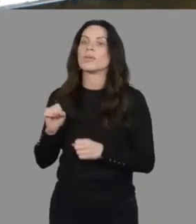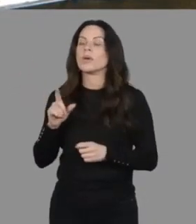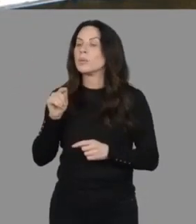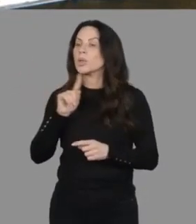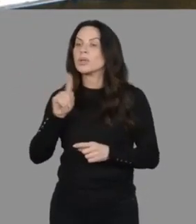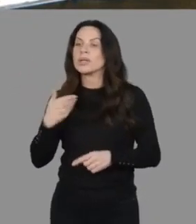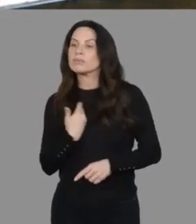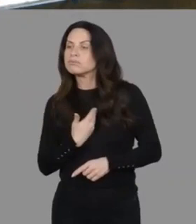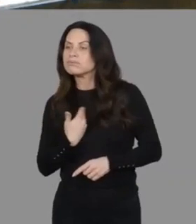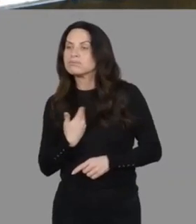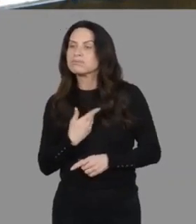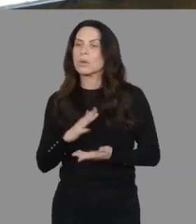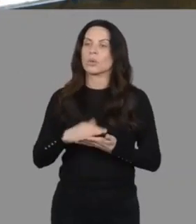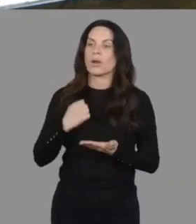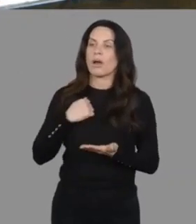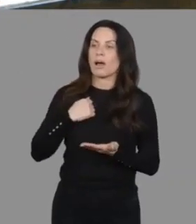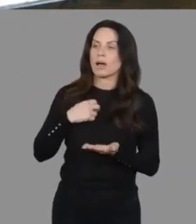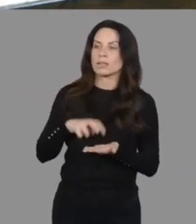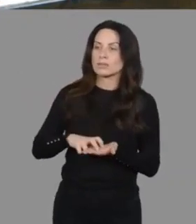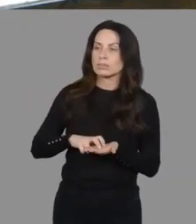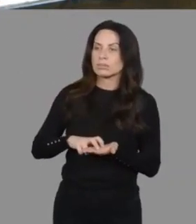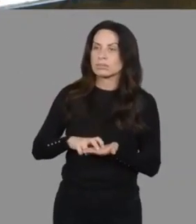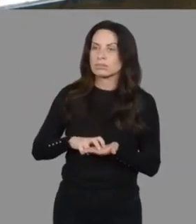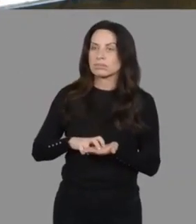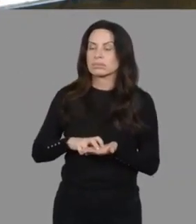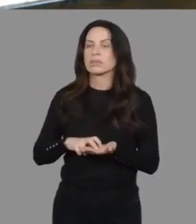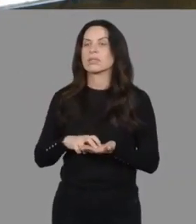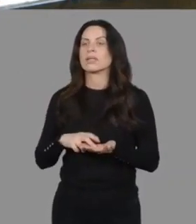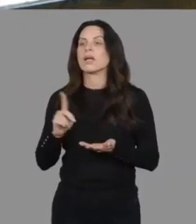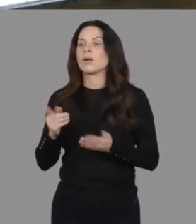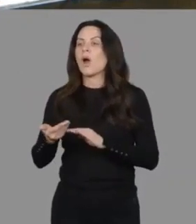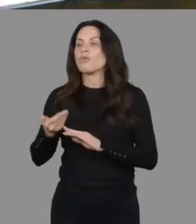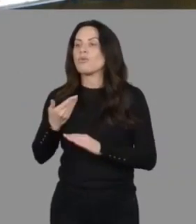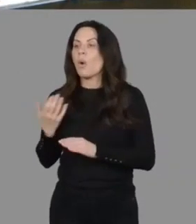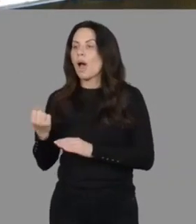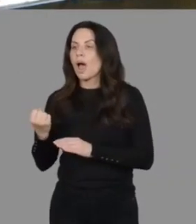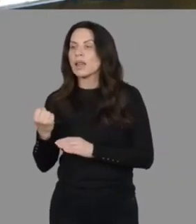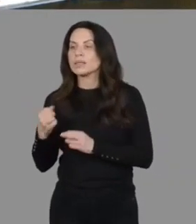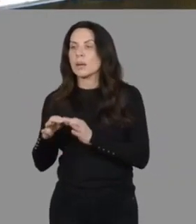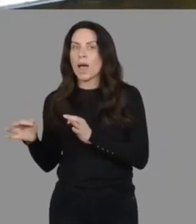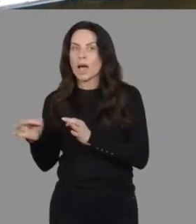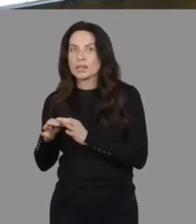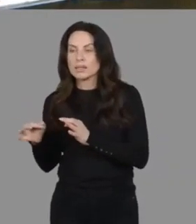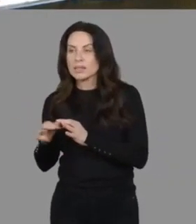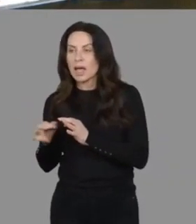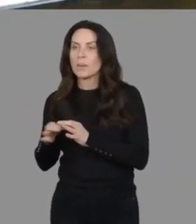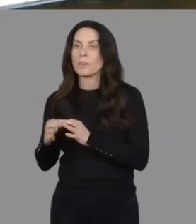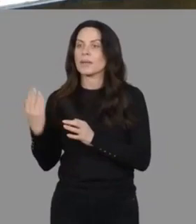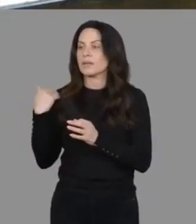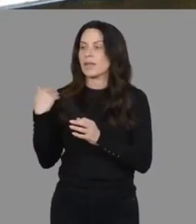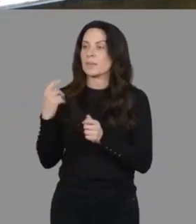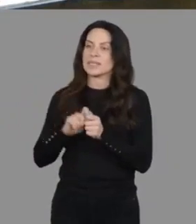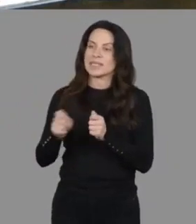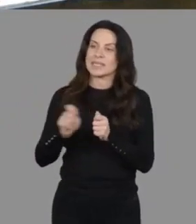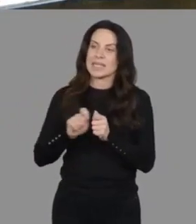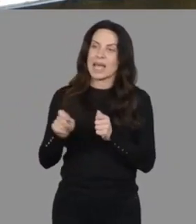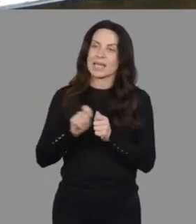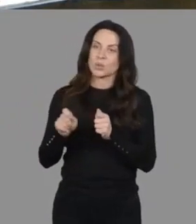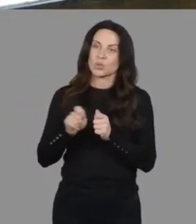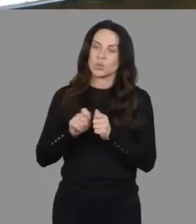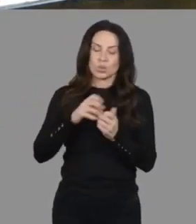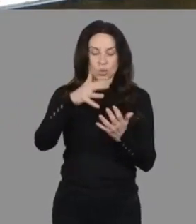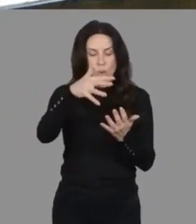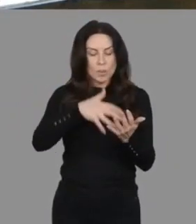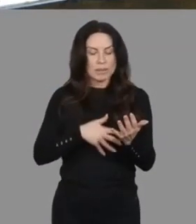Verzagen, nicht mit schlotternden Knien, wie es bezüglich der Vorhaltemaßnahme mal in einem Zeitungskommentar zu lesen